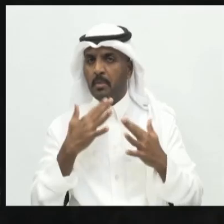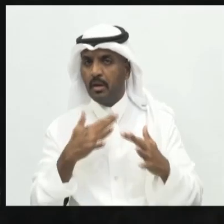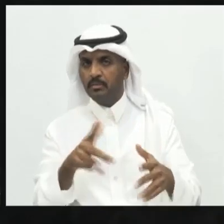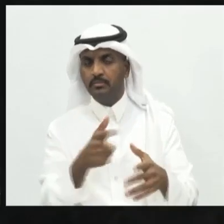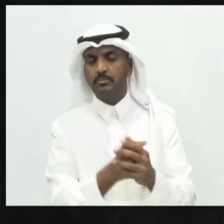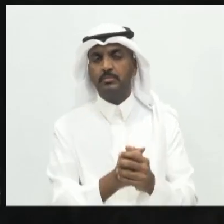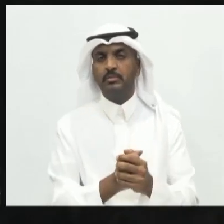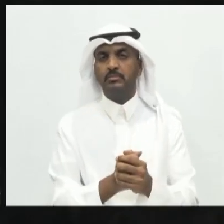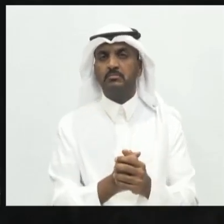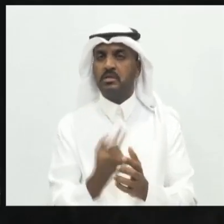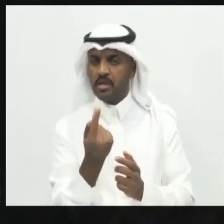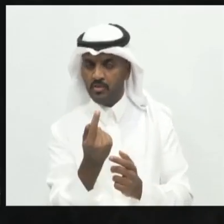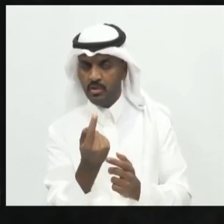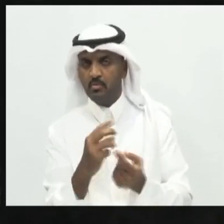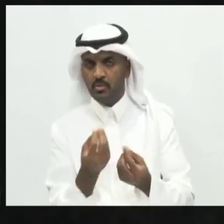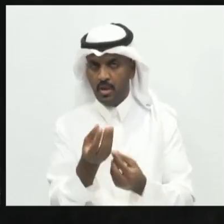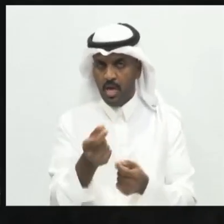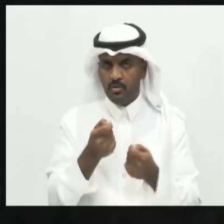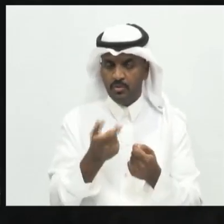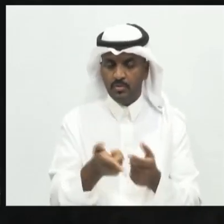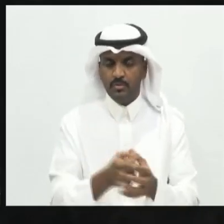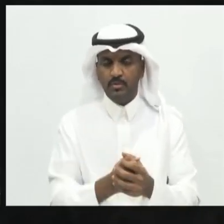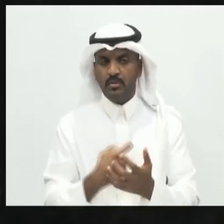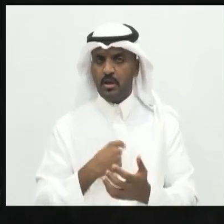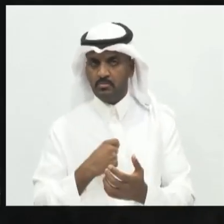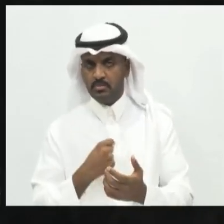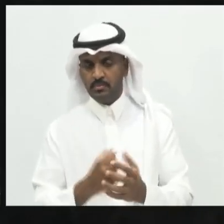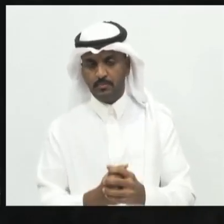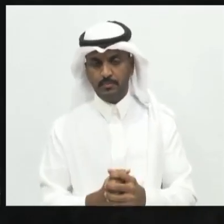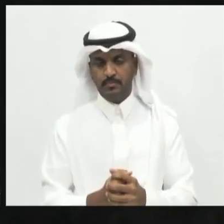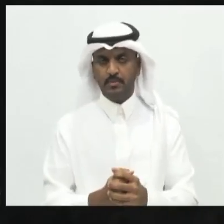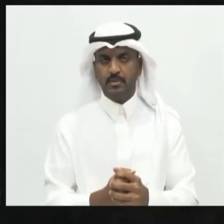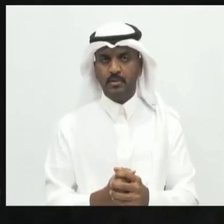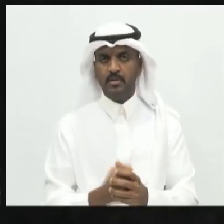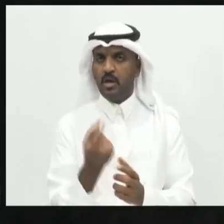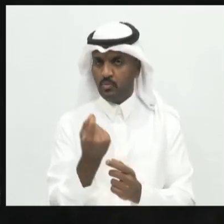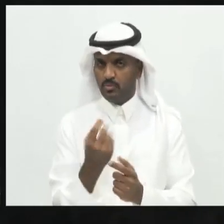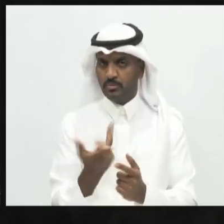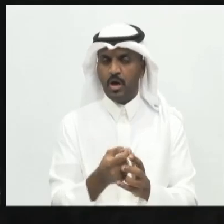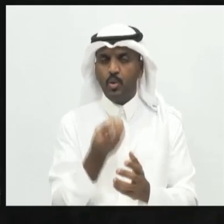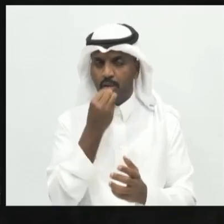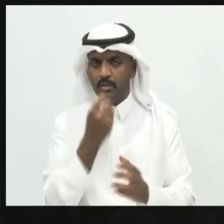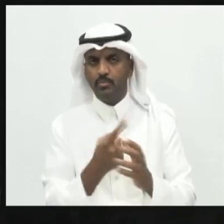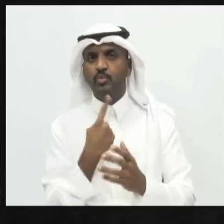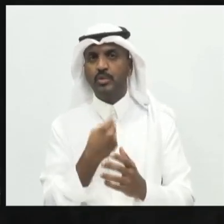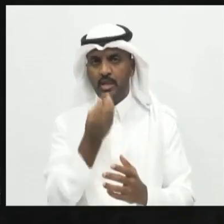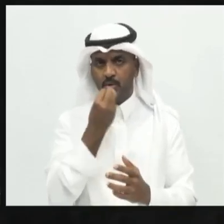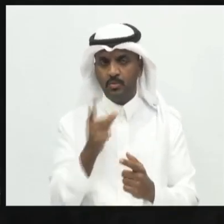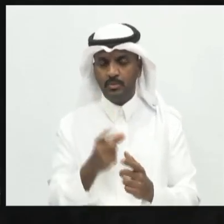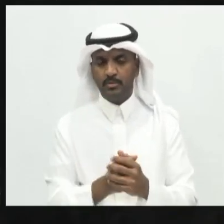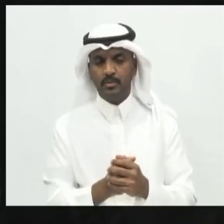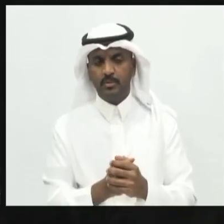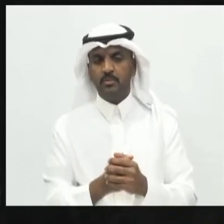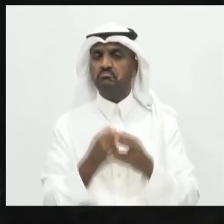يستاذن هل ممكن ان اخذ منك مثلا هذا اللبس استعير منك او هذا الطعام اريد ان اكل منه